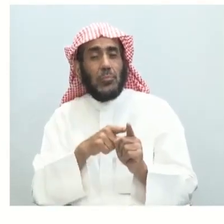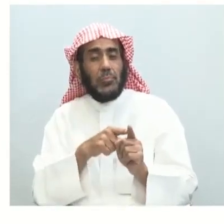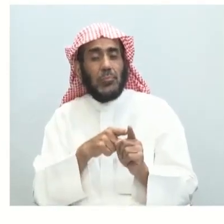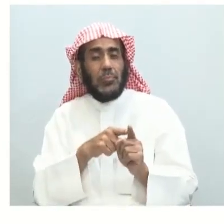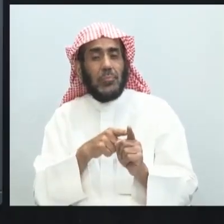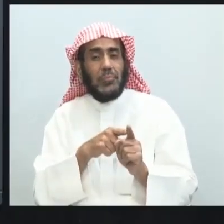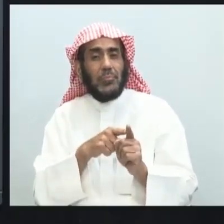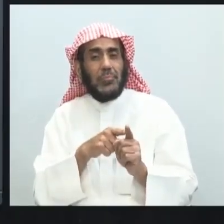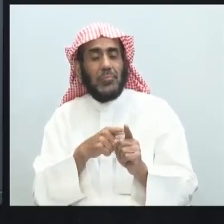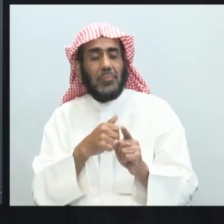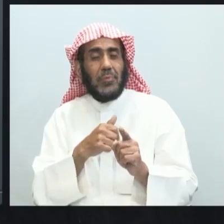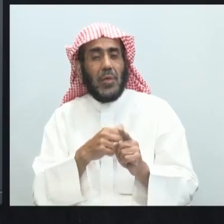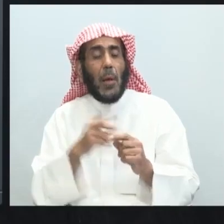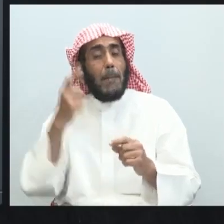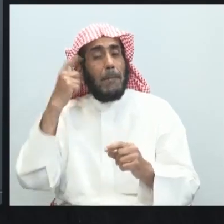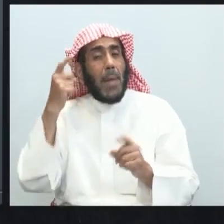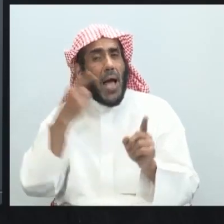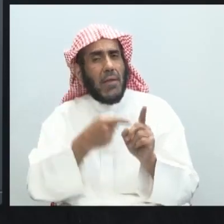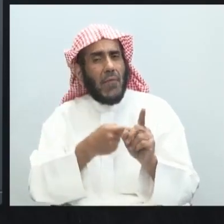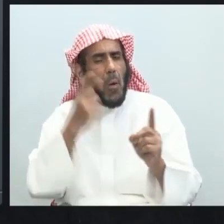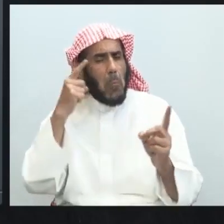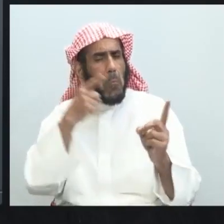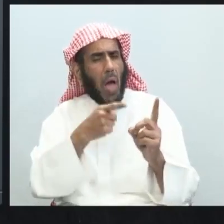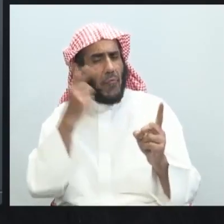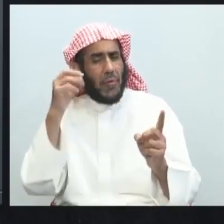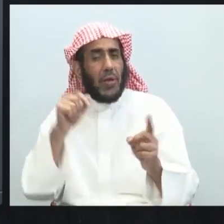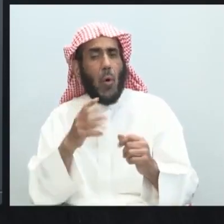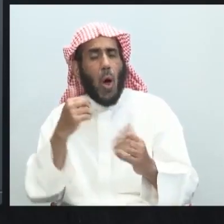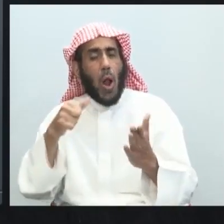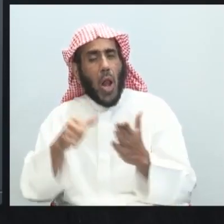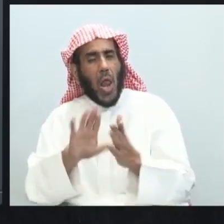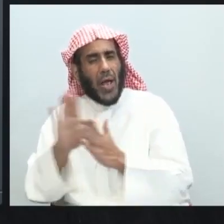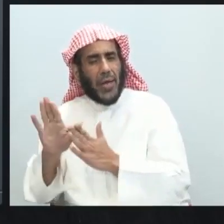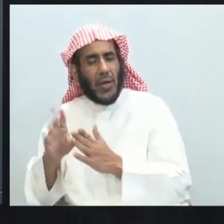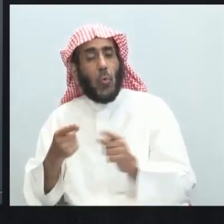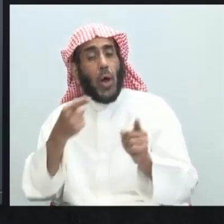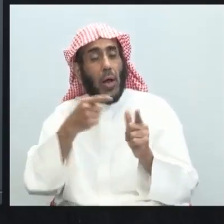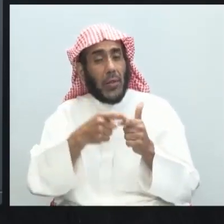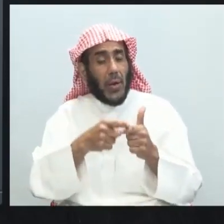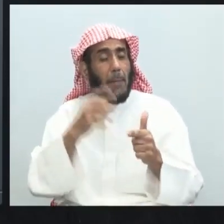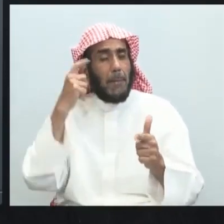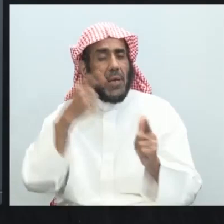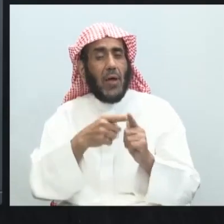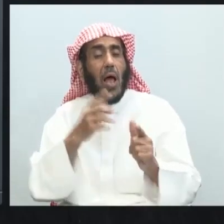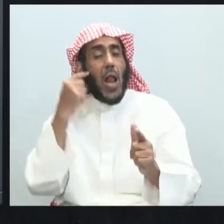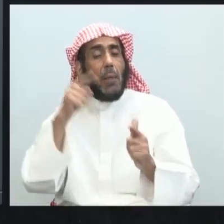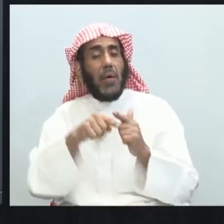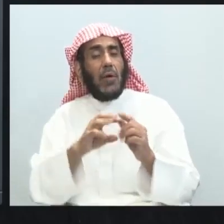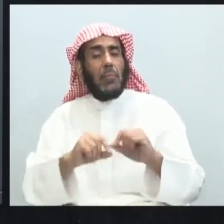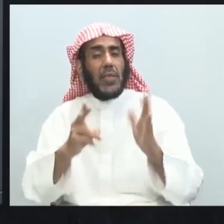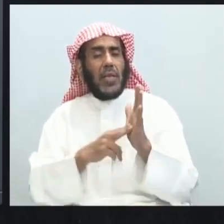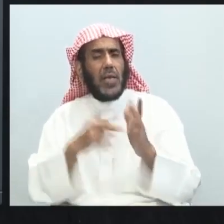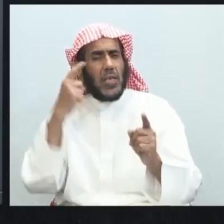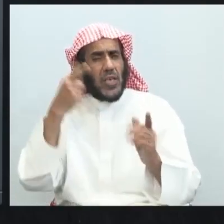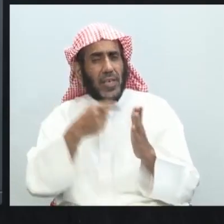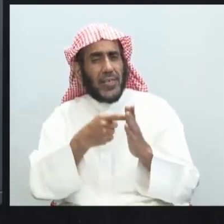سنسميها معرفه اذا الان تعرفنا على نكره وماذا ومعرفه فالمعرفه ما دلت على